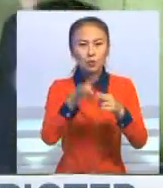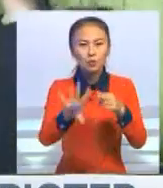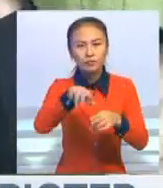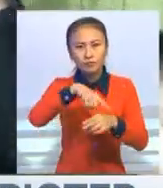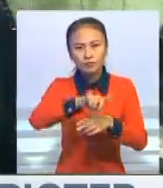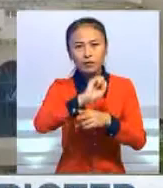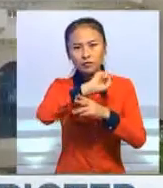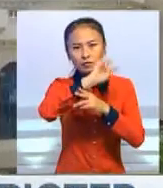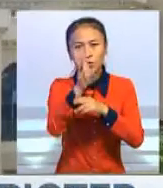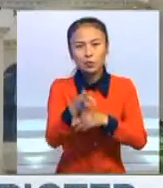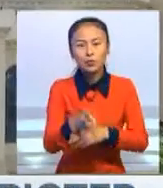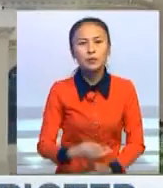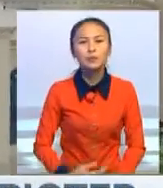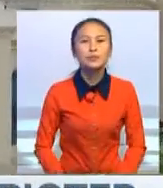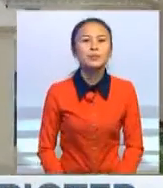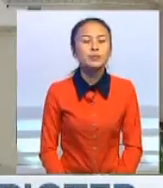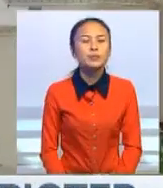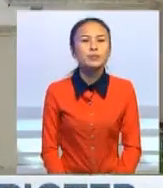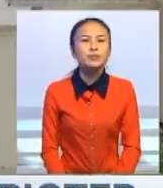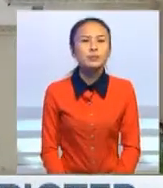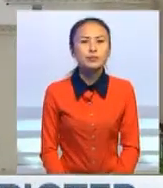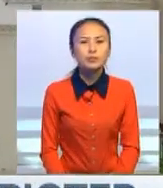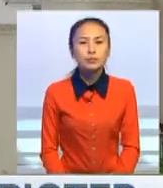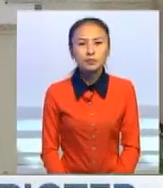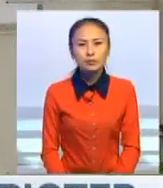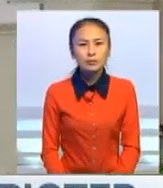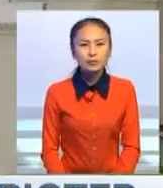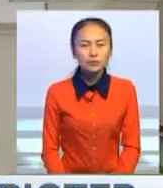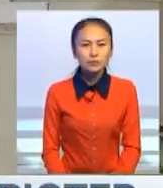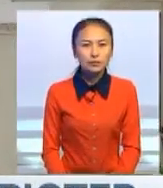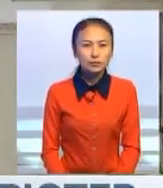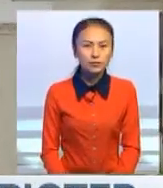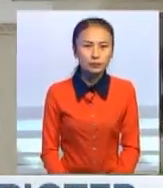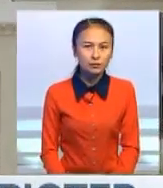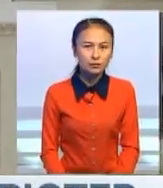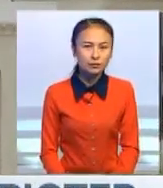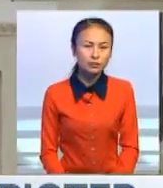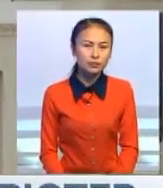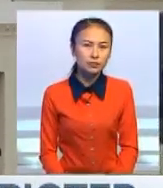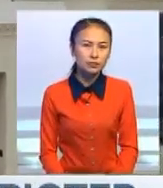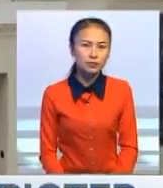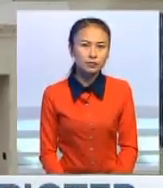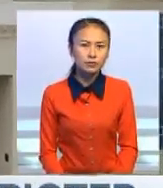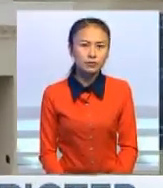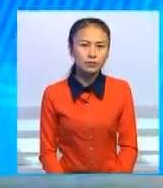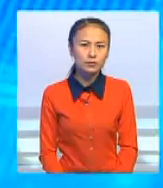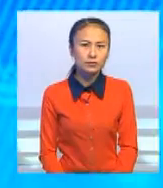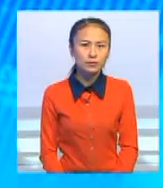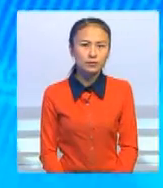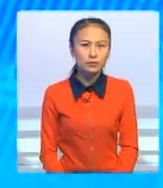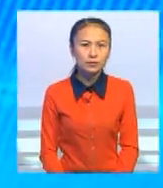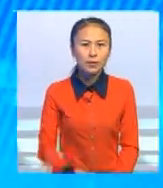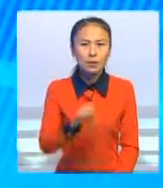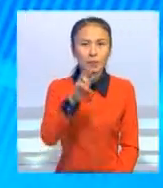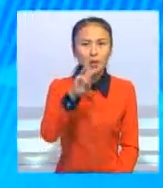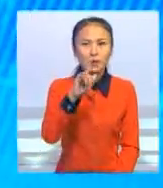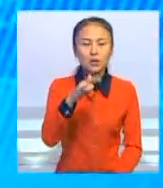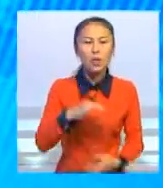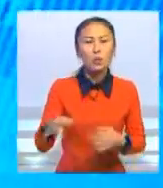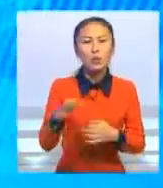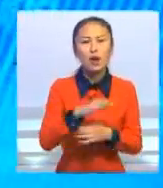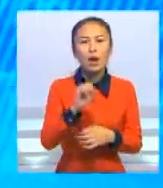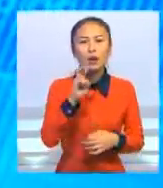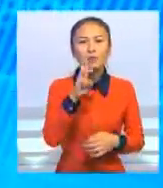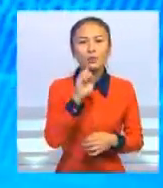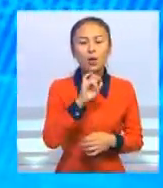жабдықтады. Ақсәуле Байменшина, Болат Молдағалиев, Айбек Дәуіт, Ақтөбе, Хабар 24. Маңғыстау облысында